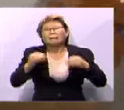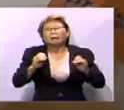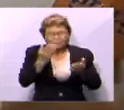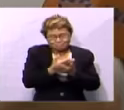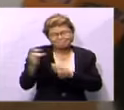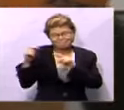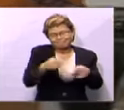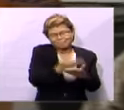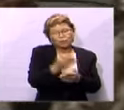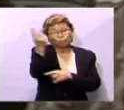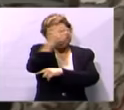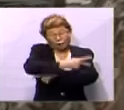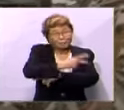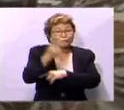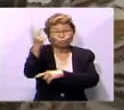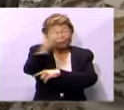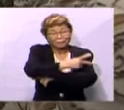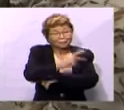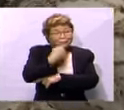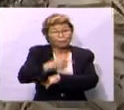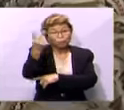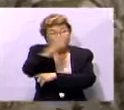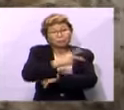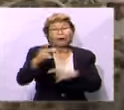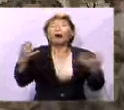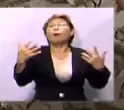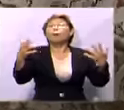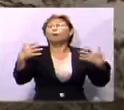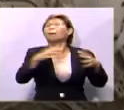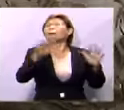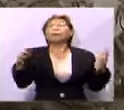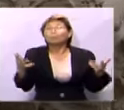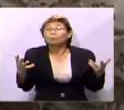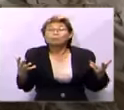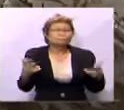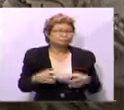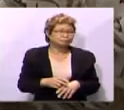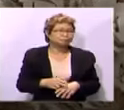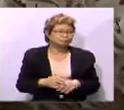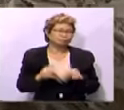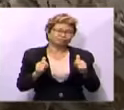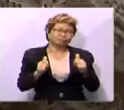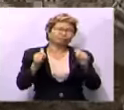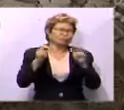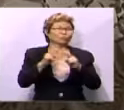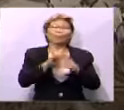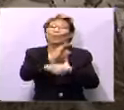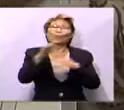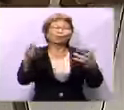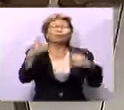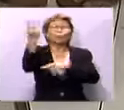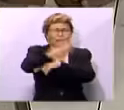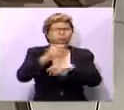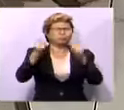So selama dua hari collector's pick ni, bagaimana akak lihat sambutan secara keseluruhannya lah? Keseluruhannya amat memberangsangkan